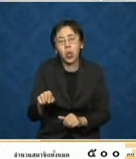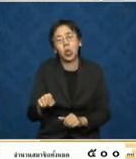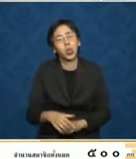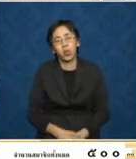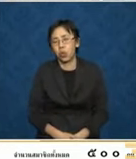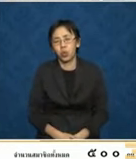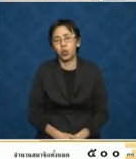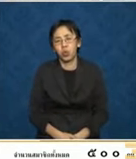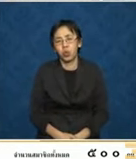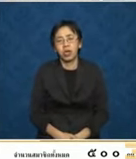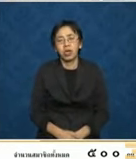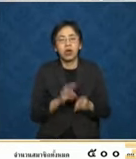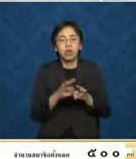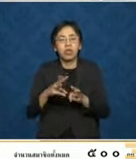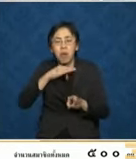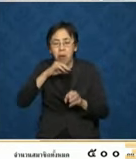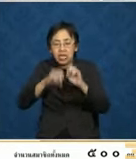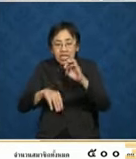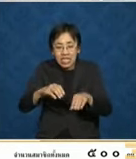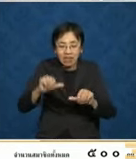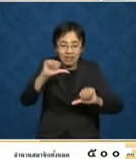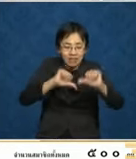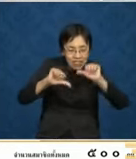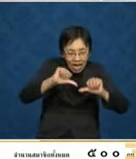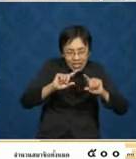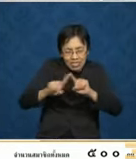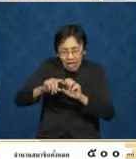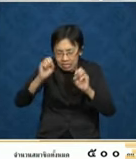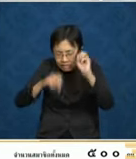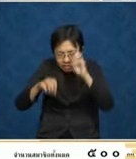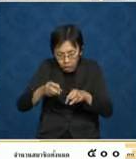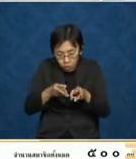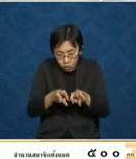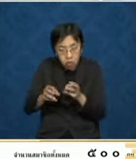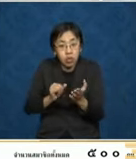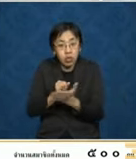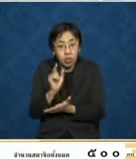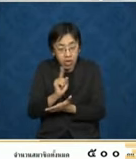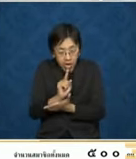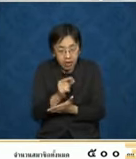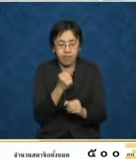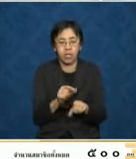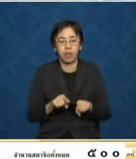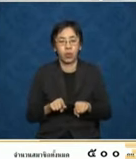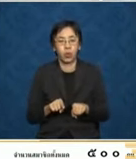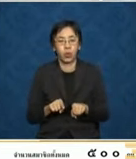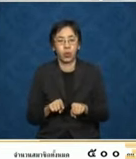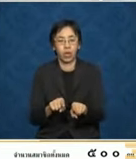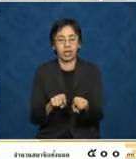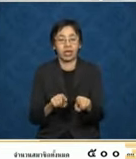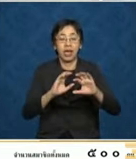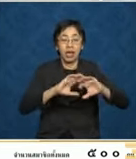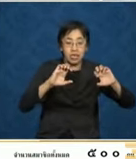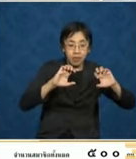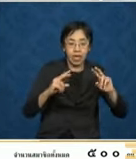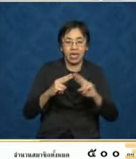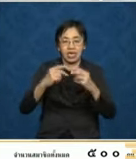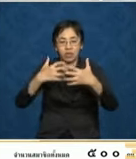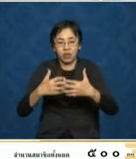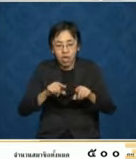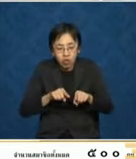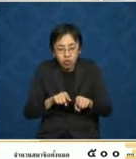นั้นการกำจัดขยะเนี่ยเคมีเนี่ยที่ถูกต้องเนี่ยก็เดี๋ยวทางกรรมการอุตสาหกรรมจะทำคู่ขนานไปกับทางรัฐบาลก็คือกระทรวงอุตสาหกรรมในการ